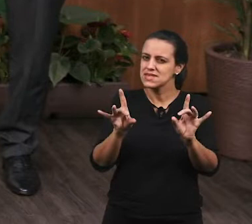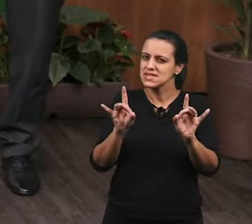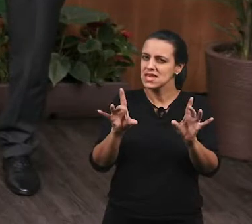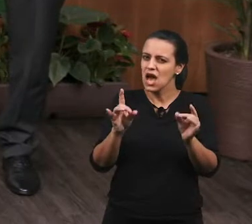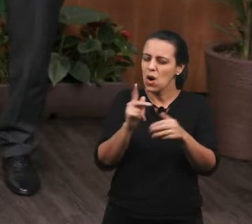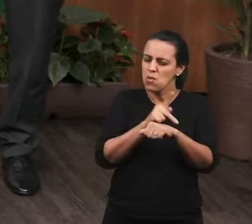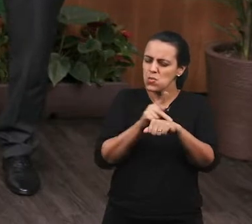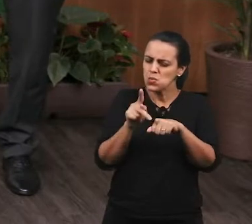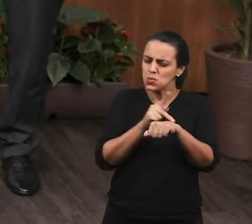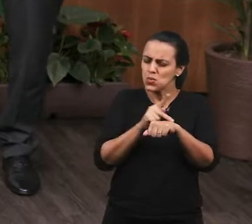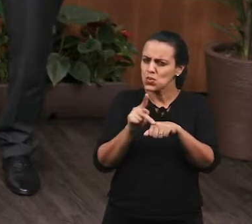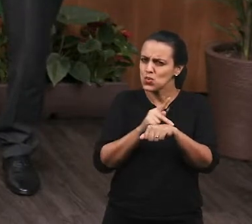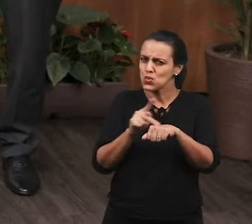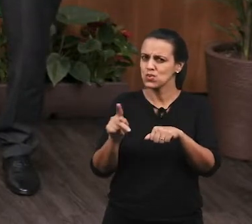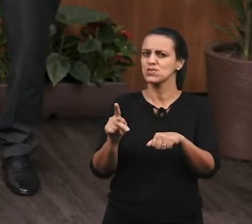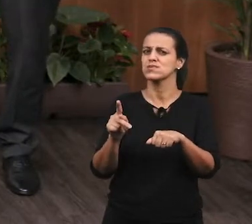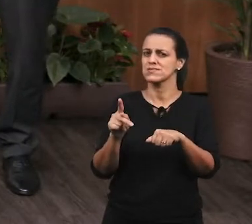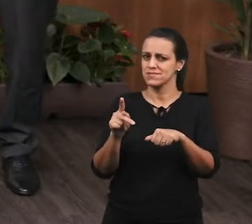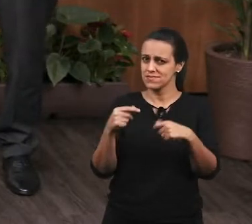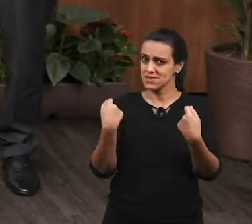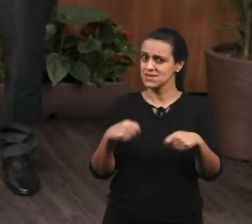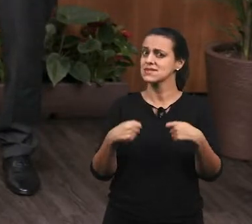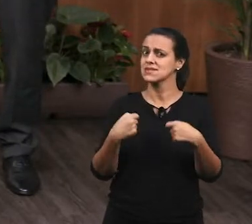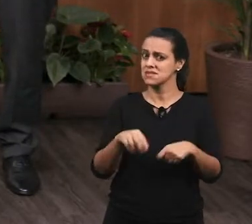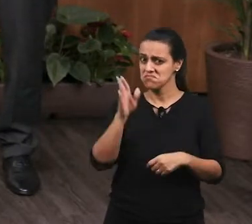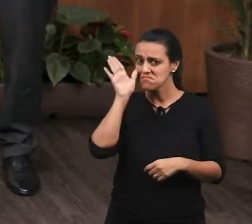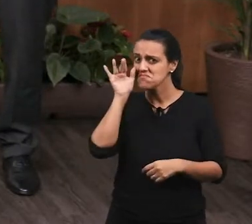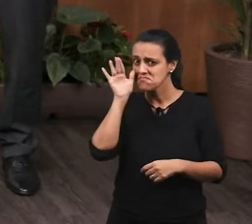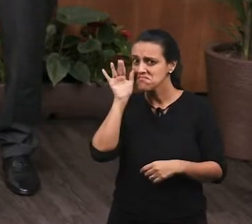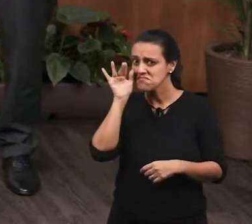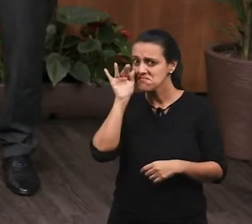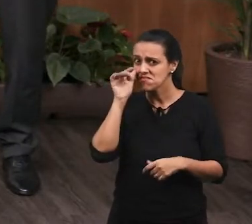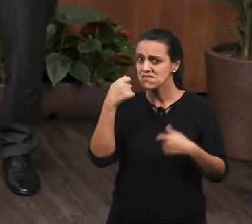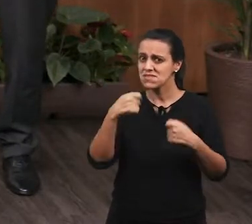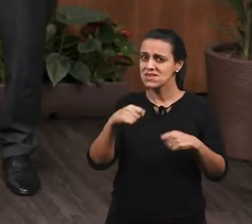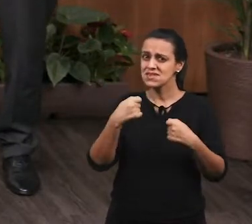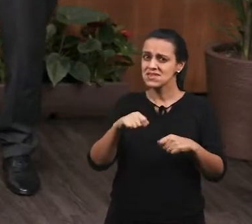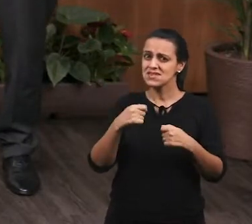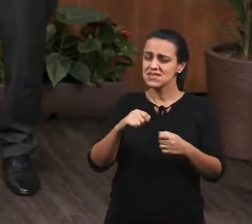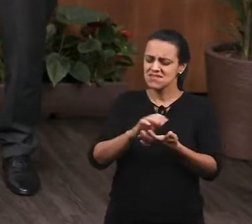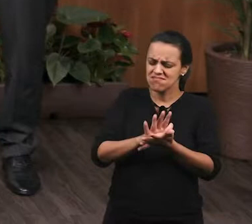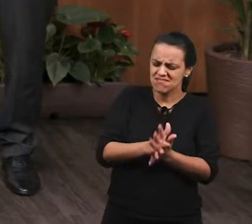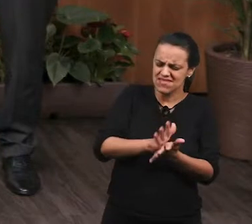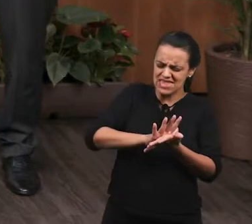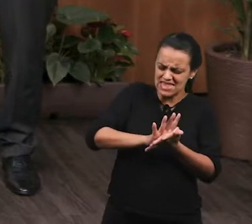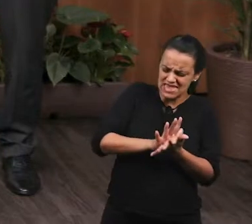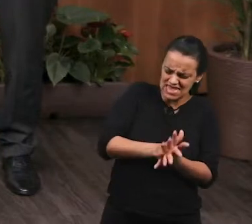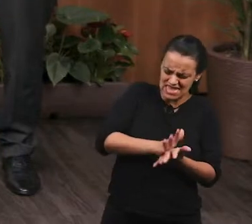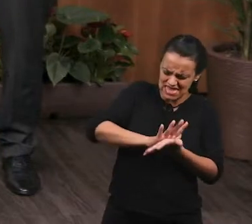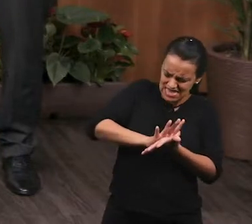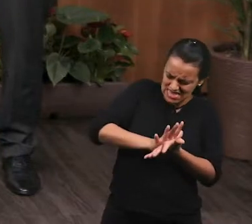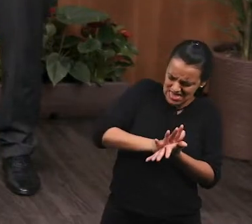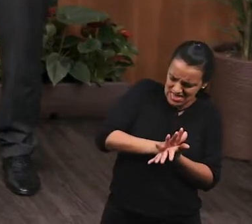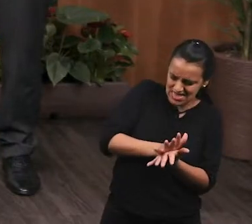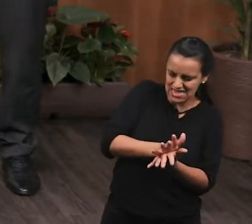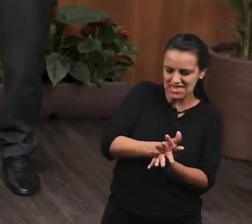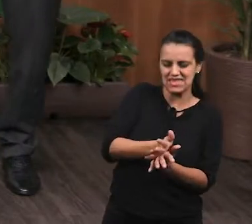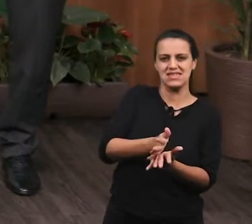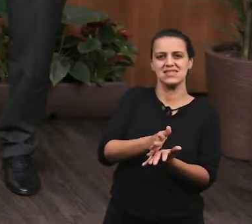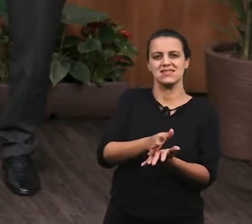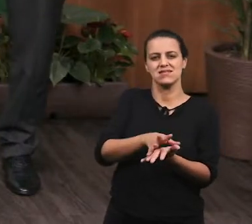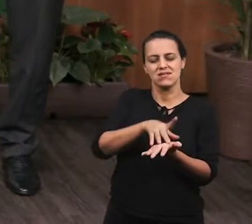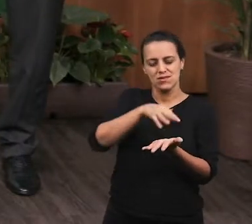ароматные травы, оно было чистое и святое. И его должно было